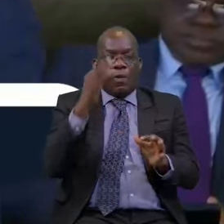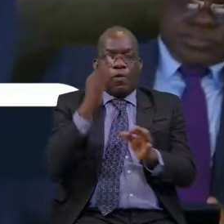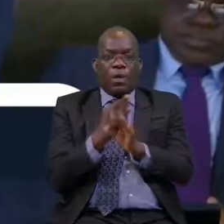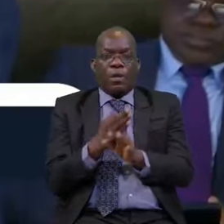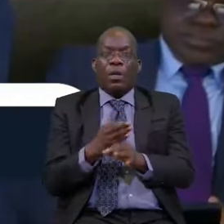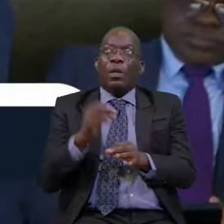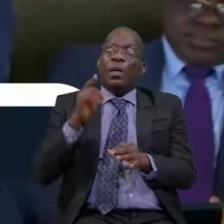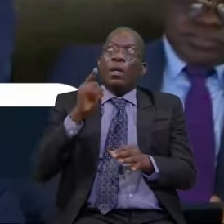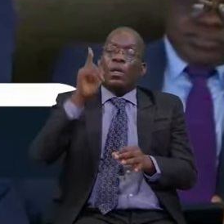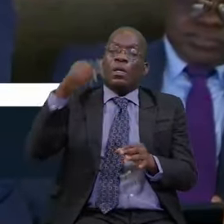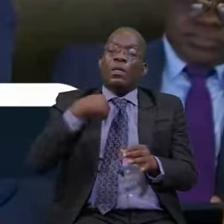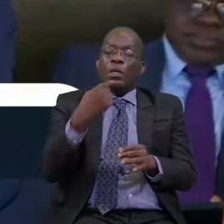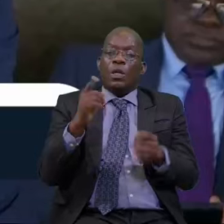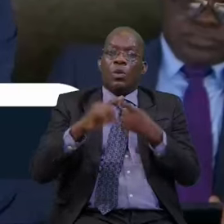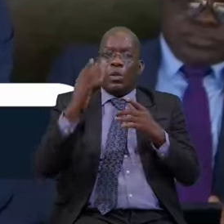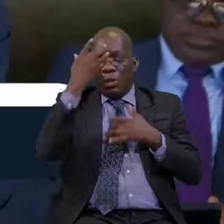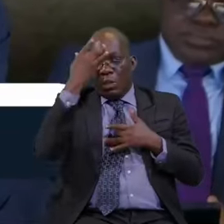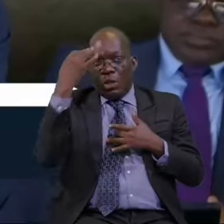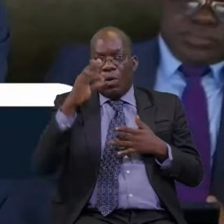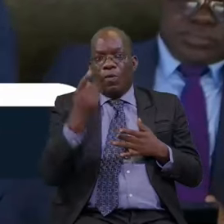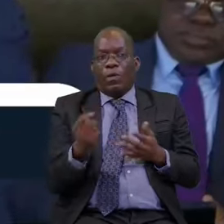au paralytique, mon enfant,